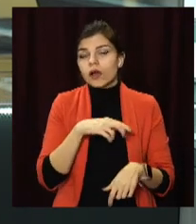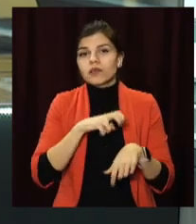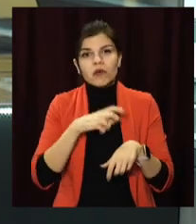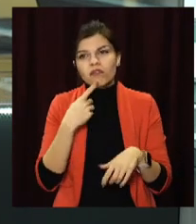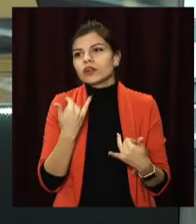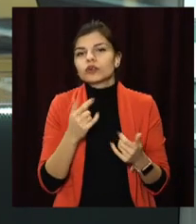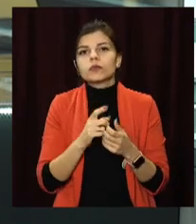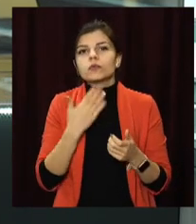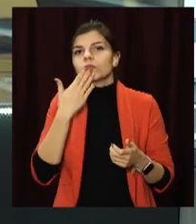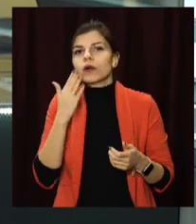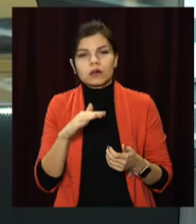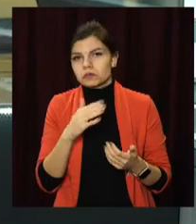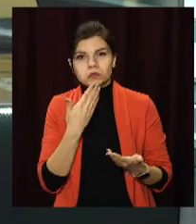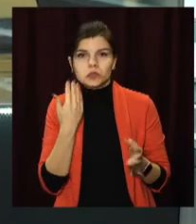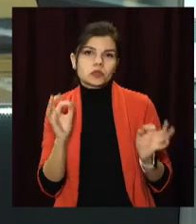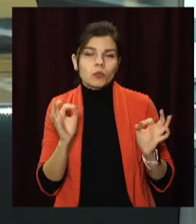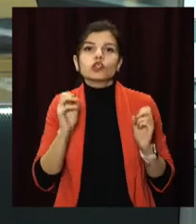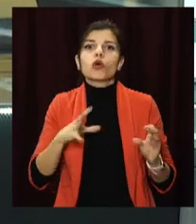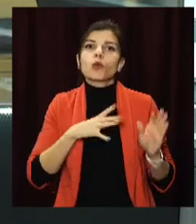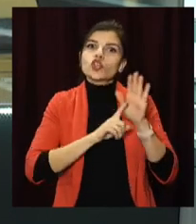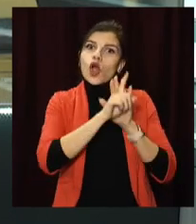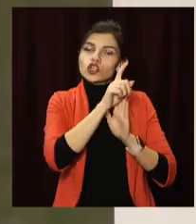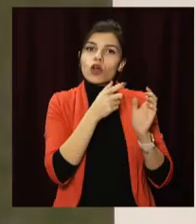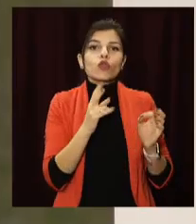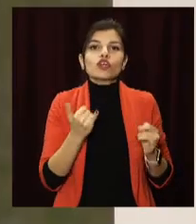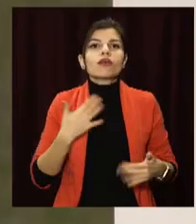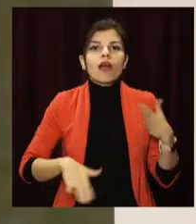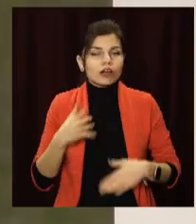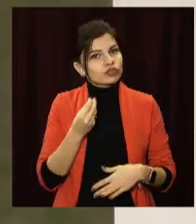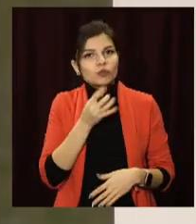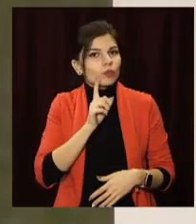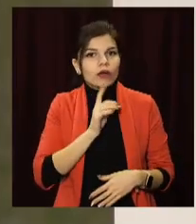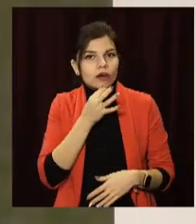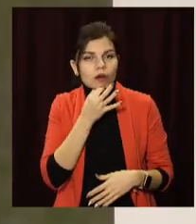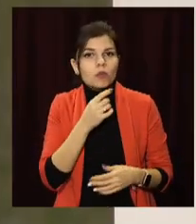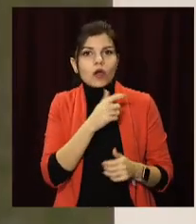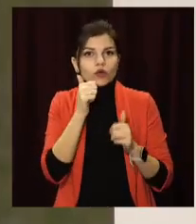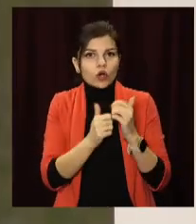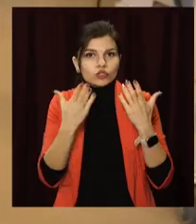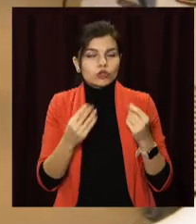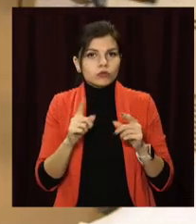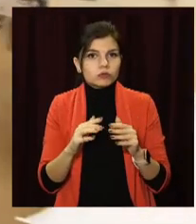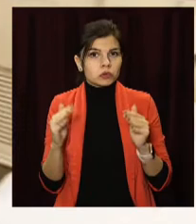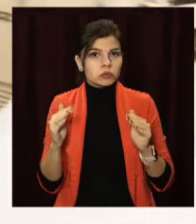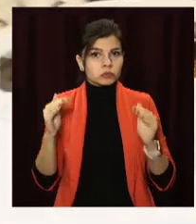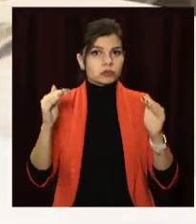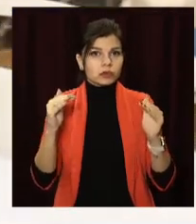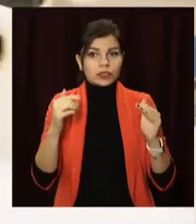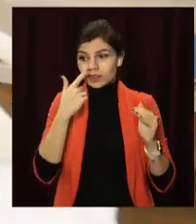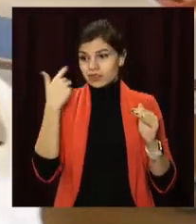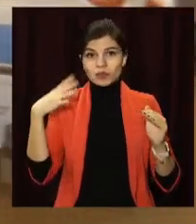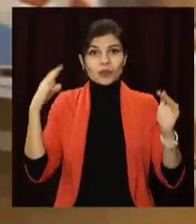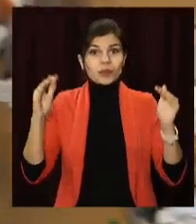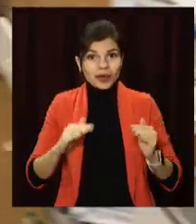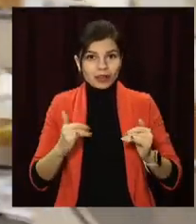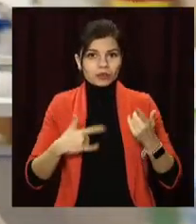така загрозлива, як була на початку пандемії. Однак радіти ще зарано. У регіоні щодня знов діагностують більше випадків, ніж напередодні.